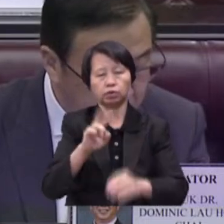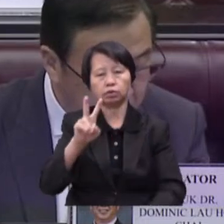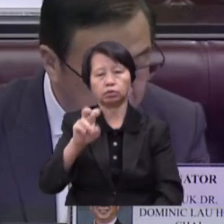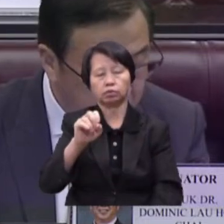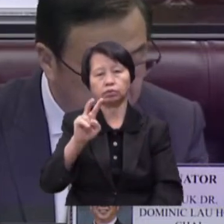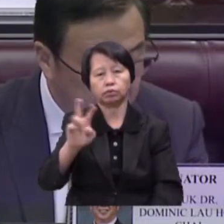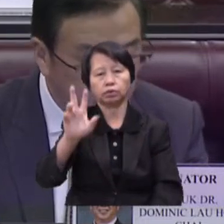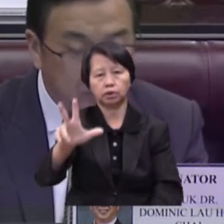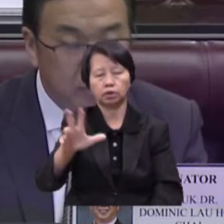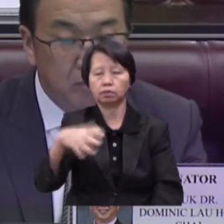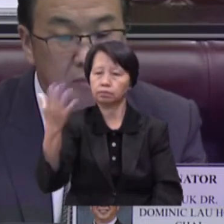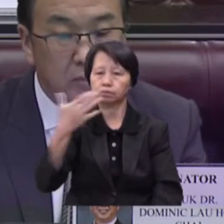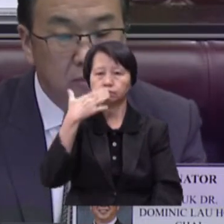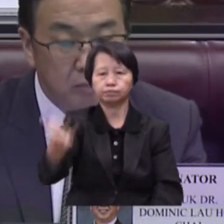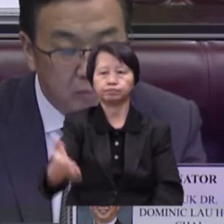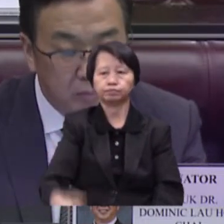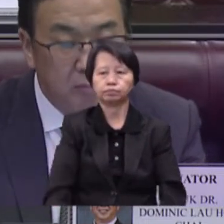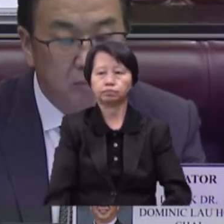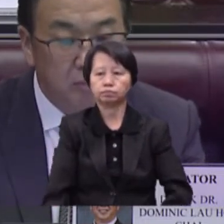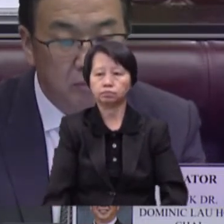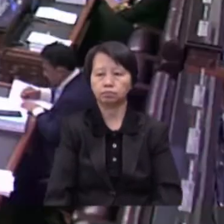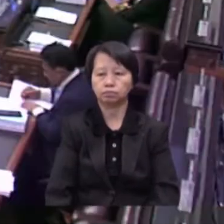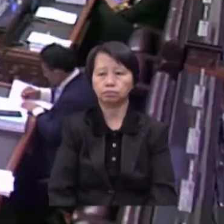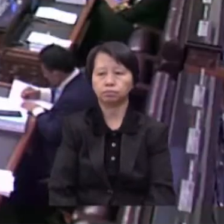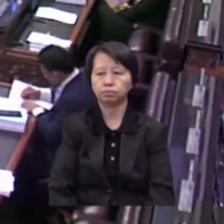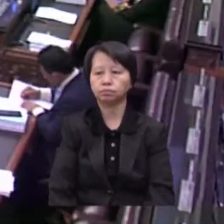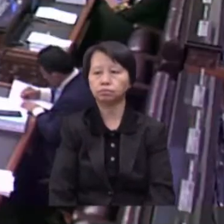23 ini sekian terima kasih